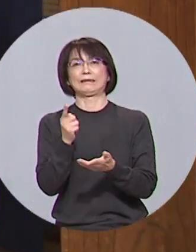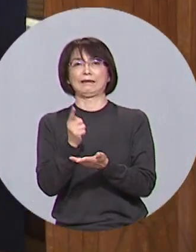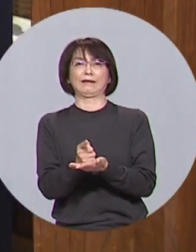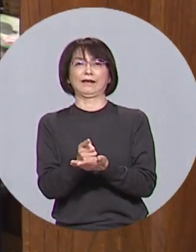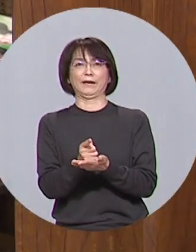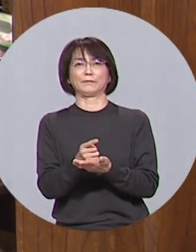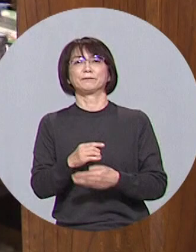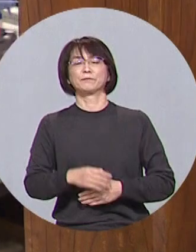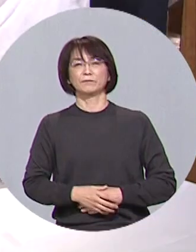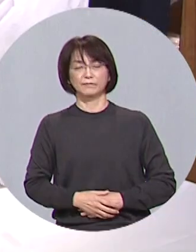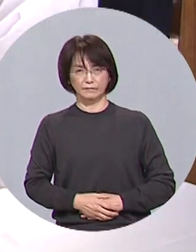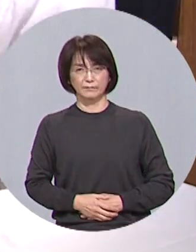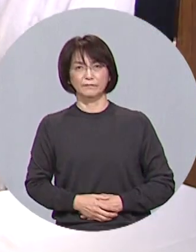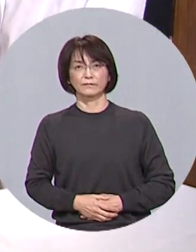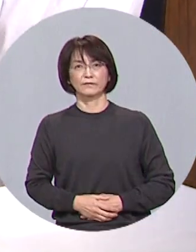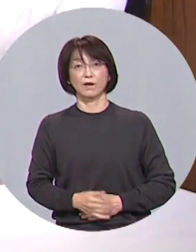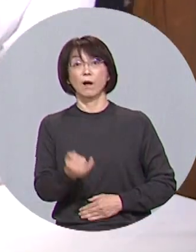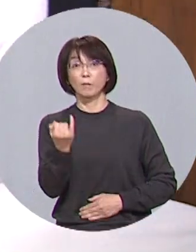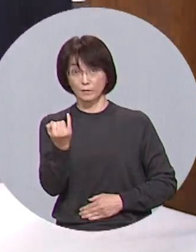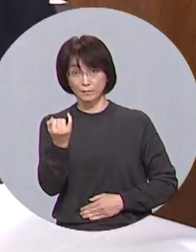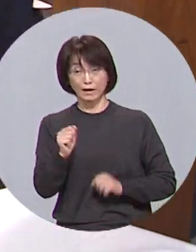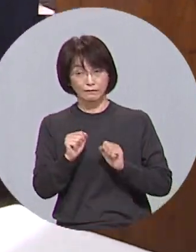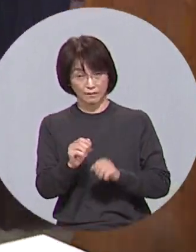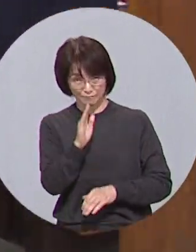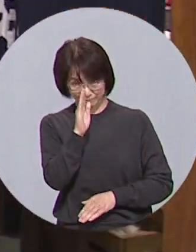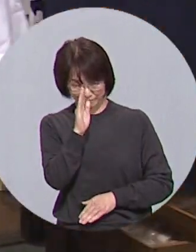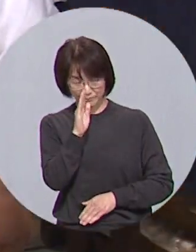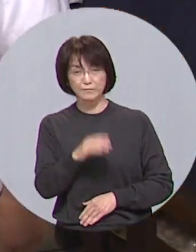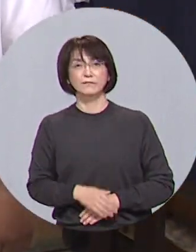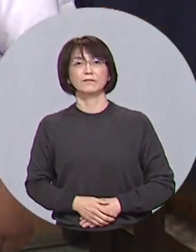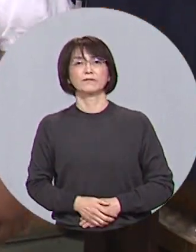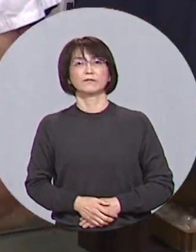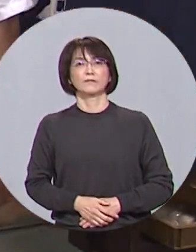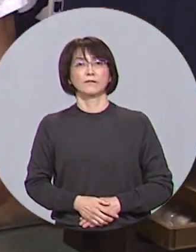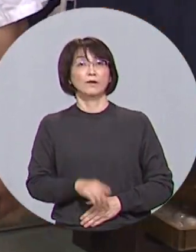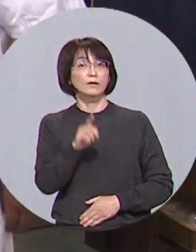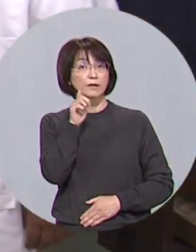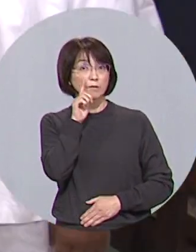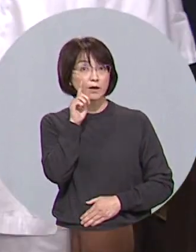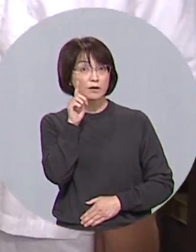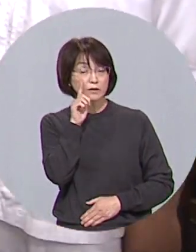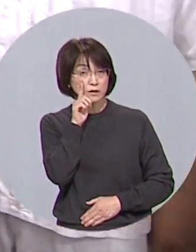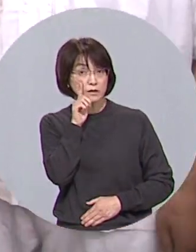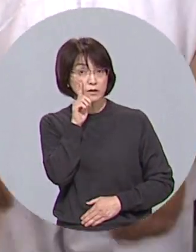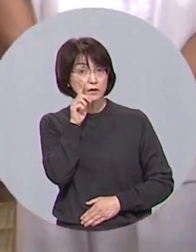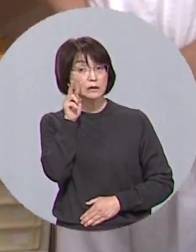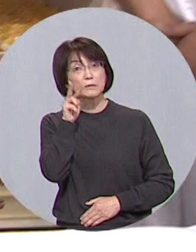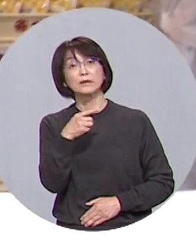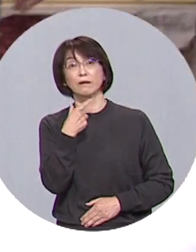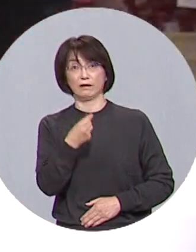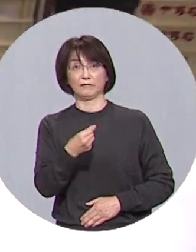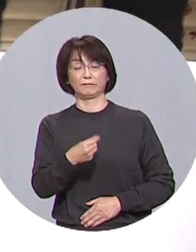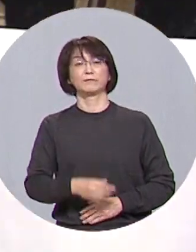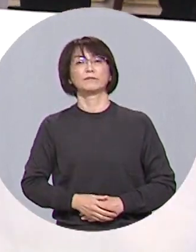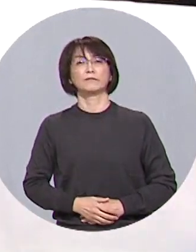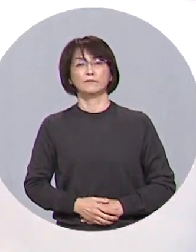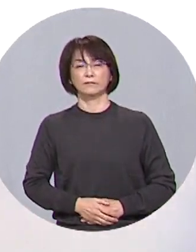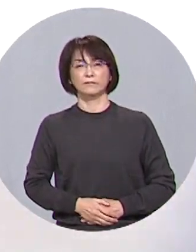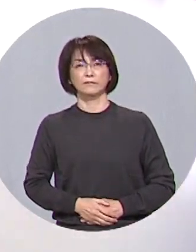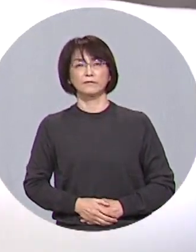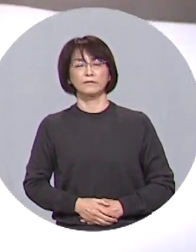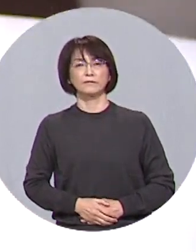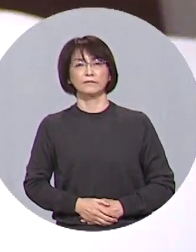指示するタイプ。 ちょっとじゃあ姉さんに。 すいません、いいですか。ちょっと一回こう、どういう感じで。は